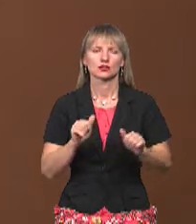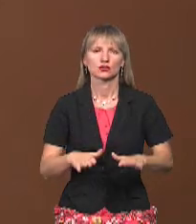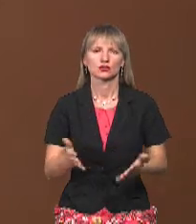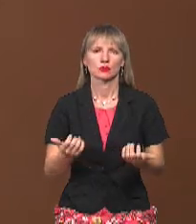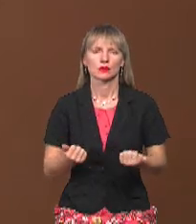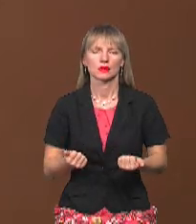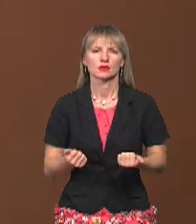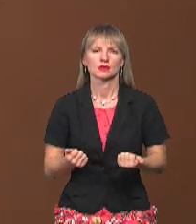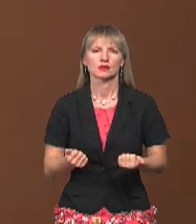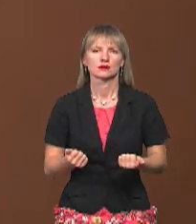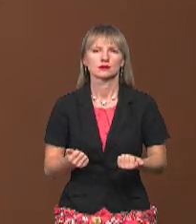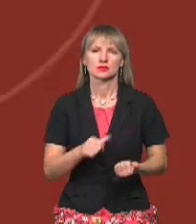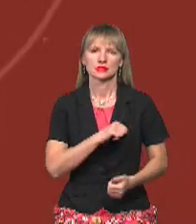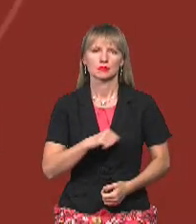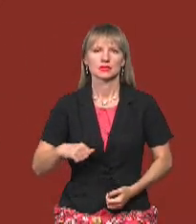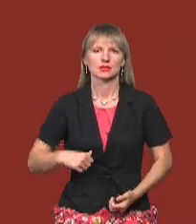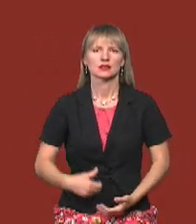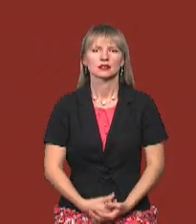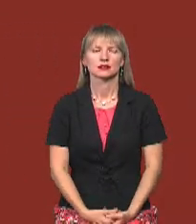Всі рішення приймати самостійно.